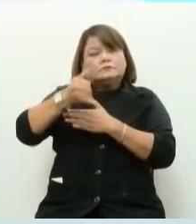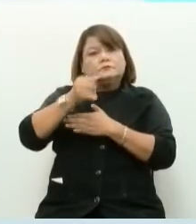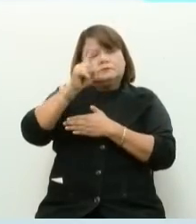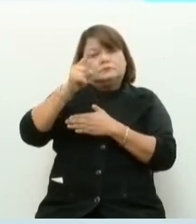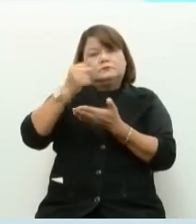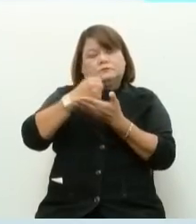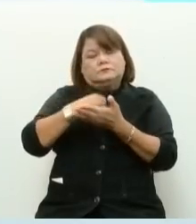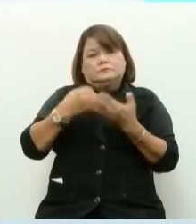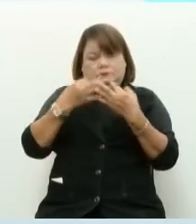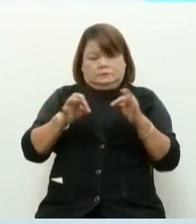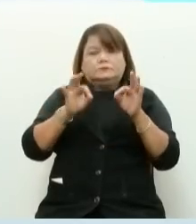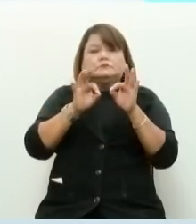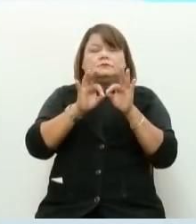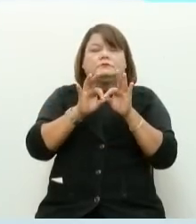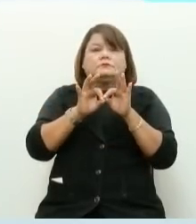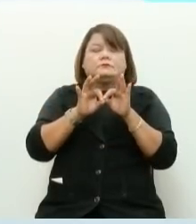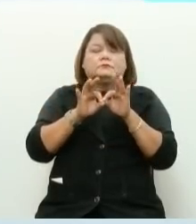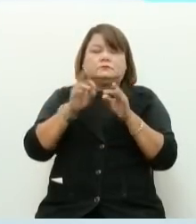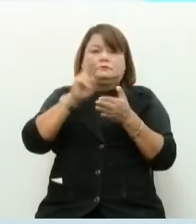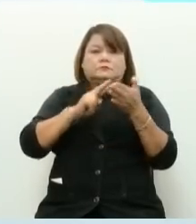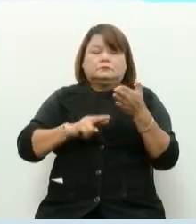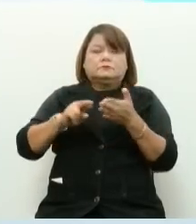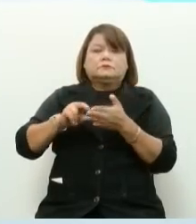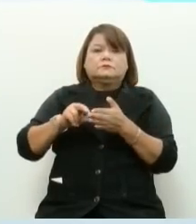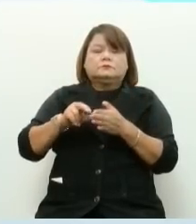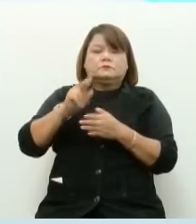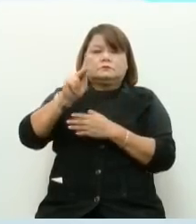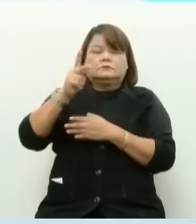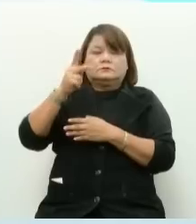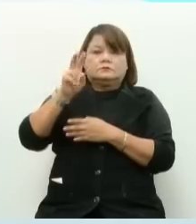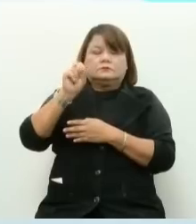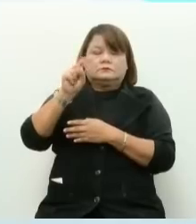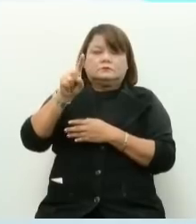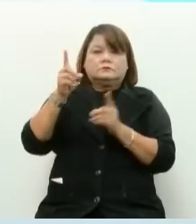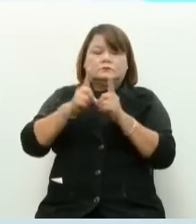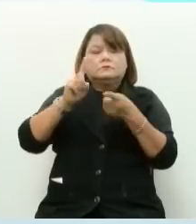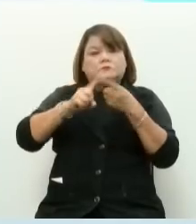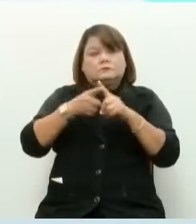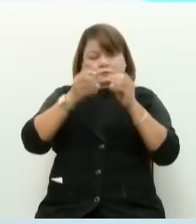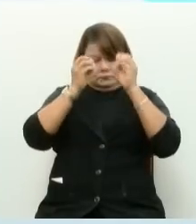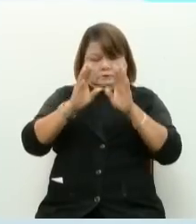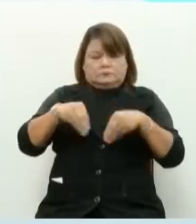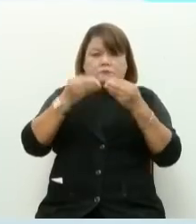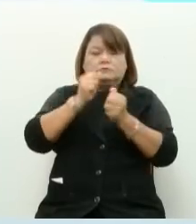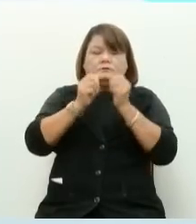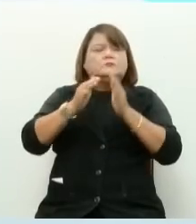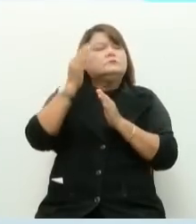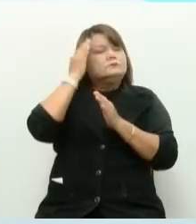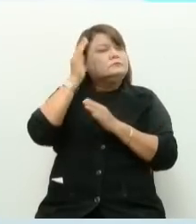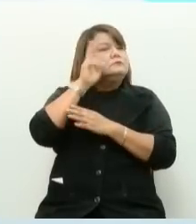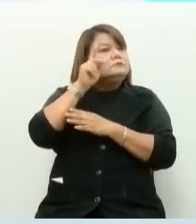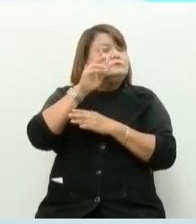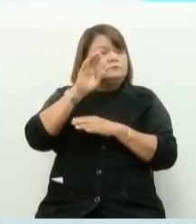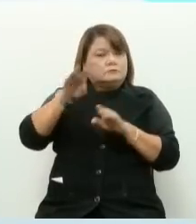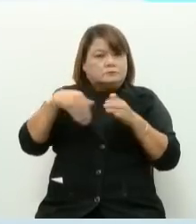1ส่วนสำคัญในรายการของเราด้วยนั่นก็คือช่วงของกคศพบเพื่อนครูนะคะเพื่อให้ทุกท่านนานได้รับทราบข้อมูลข่าวสาร